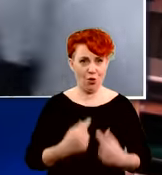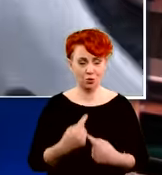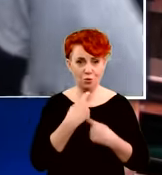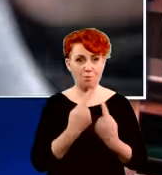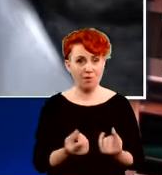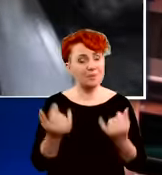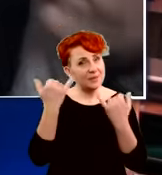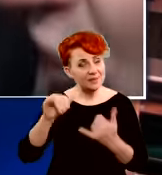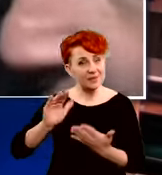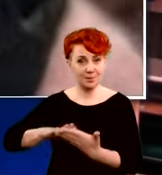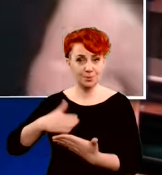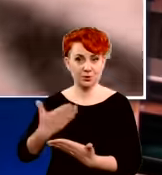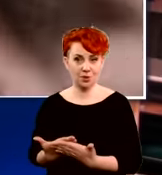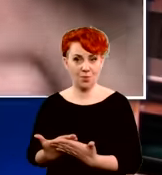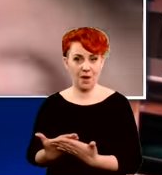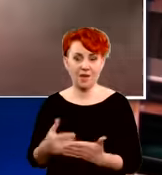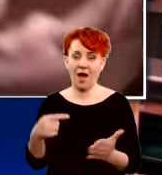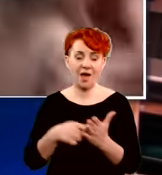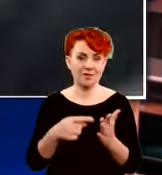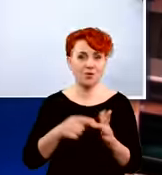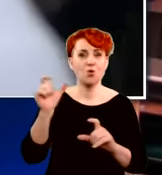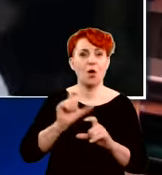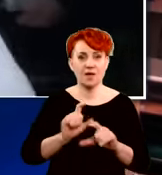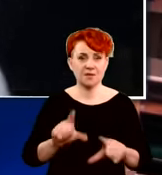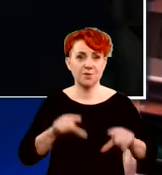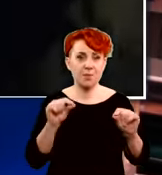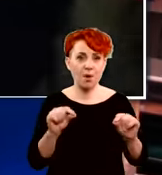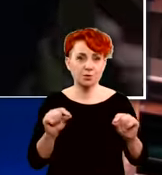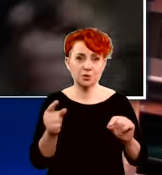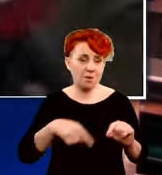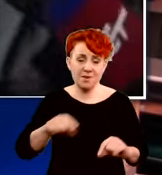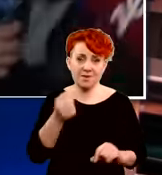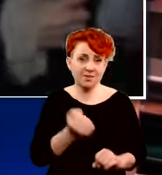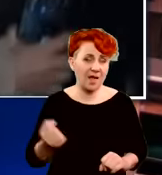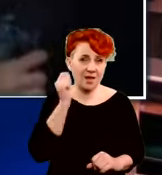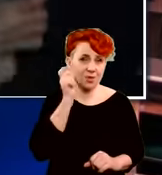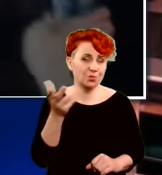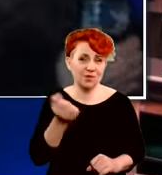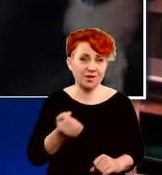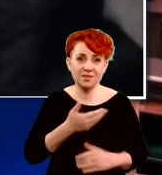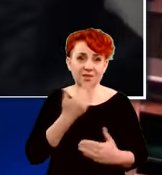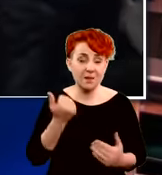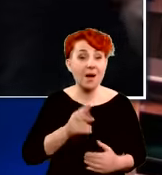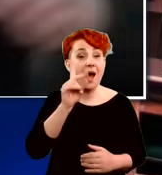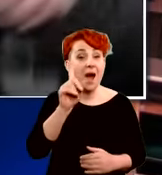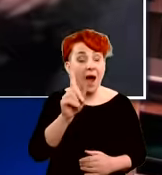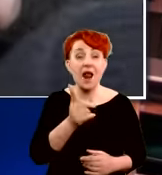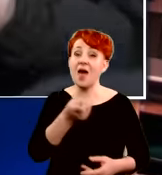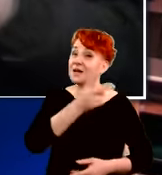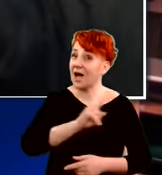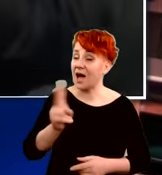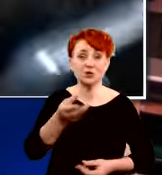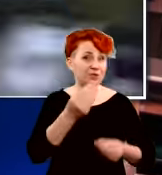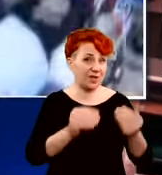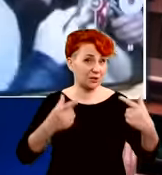innym przykładem, aniżeli kodeks wyborczy, którego nie używam na co dzień. Natomiast każdy z nas, większość z nas, może